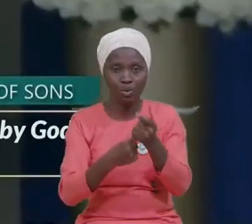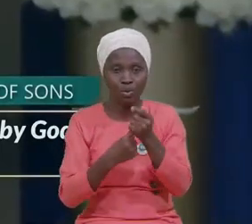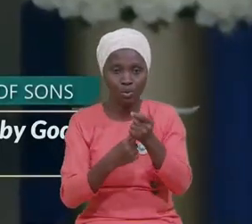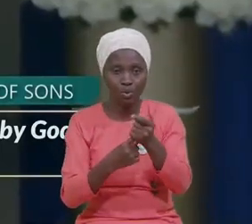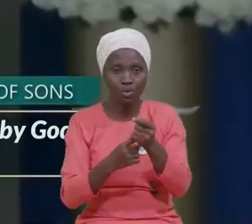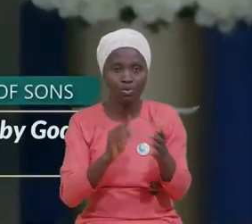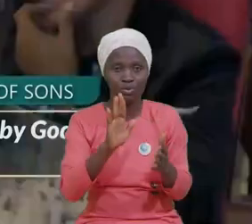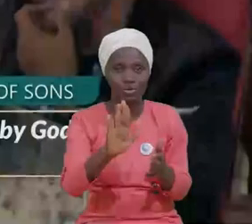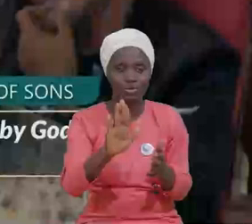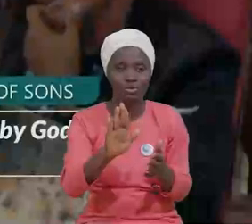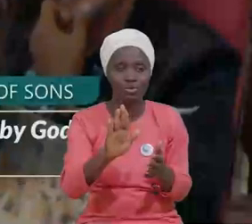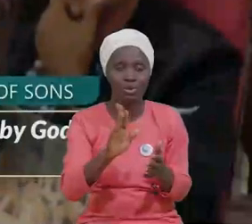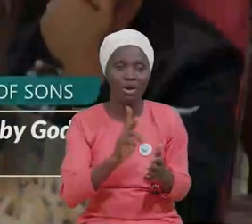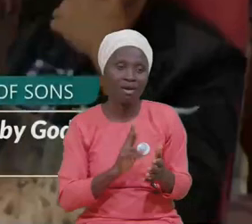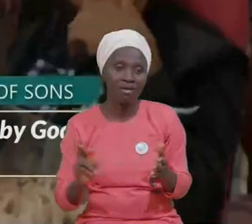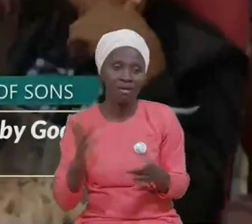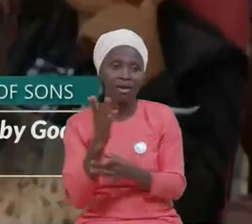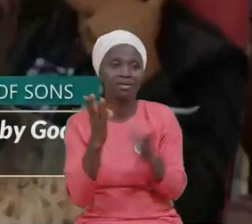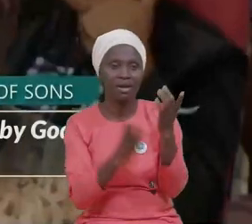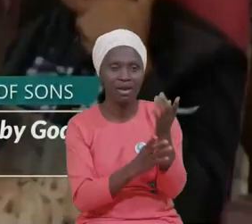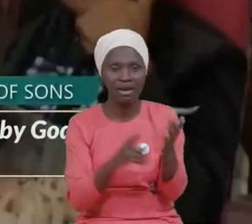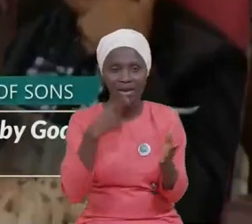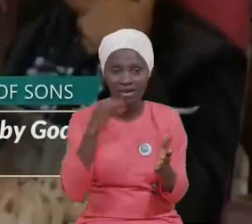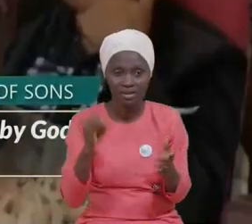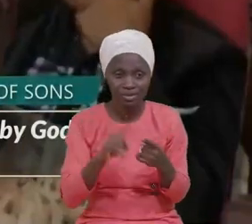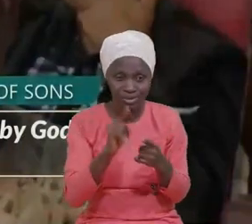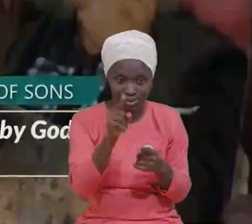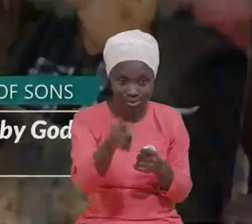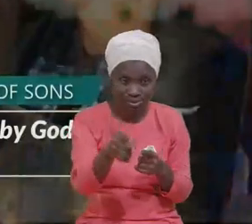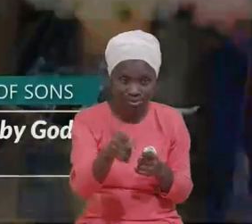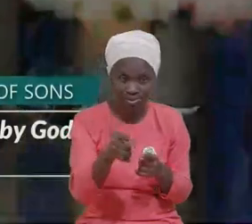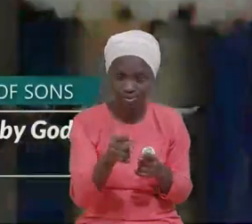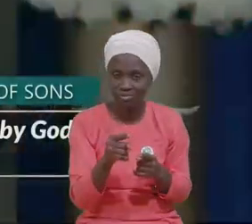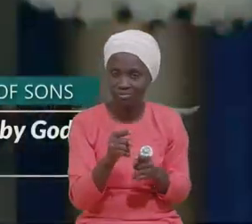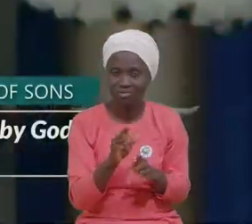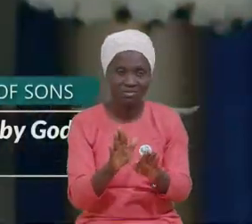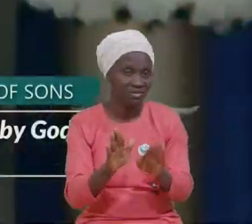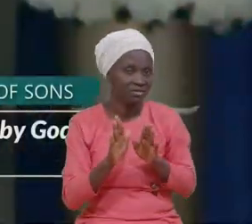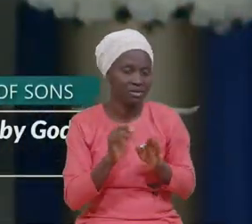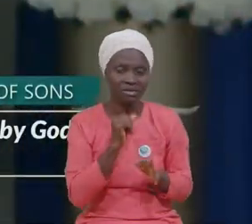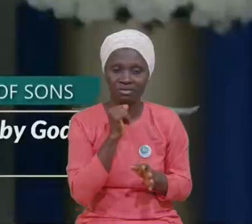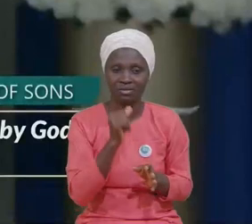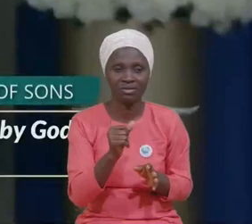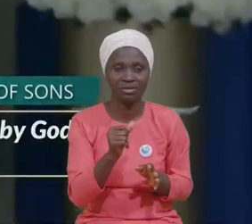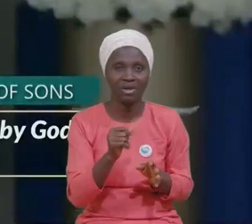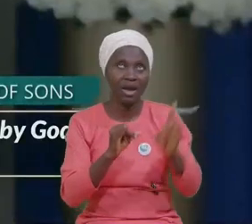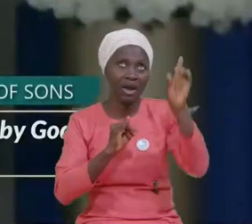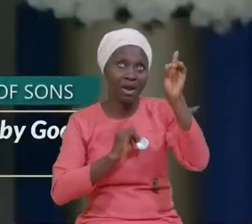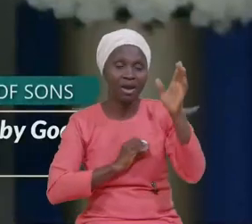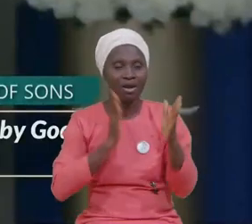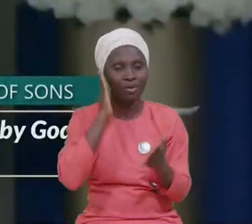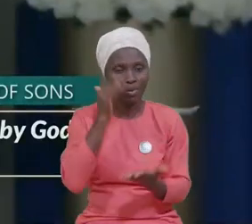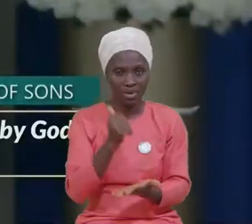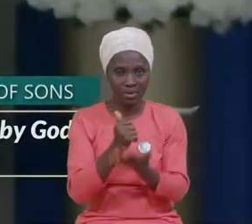fortifie ta droite, qui te dit, ne crains rien, je viens